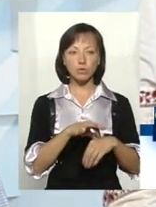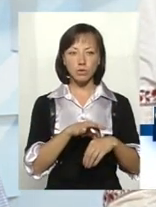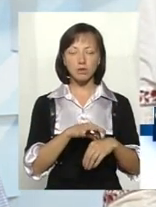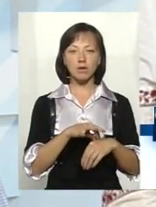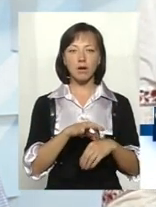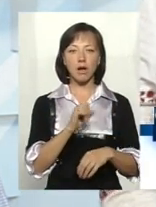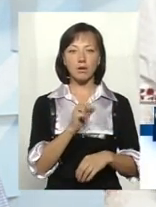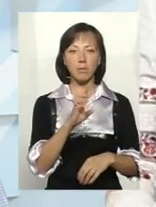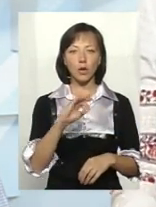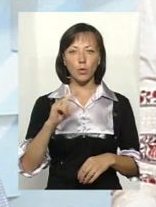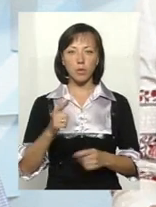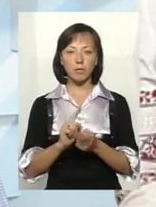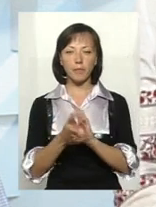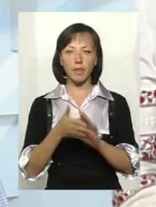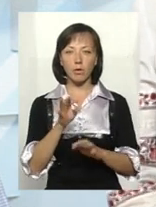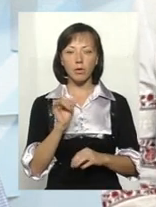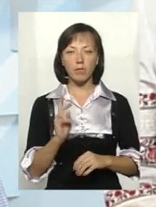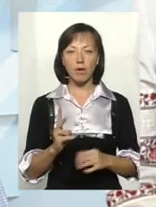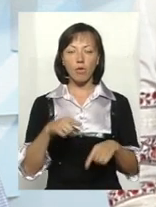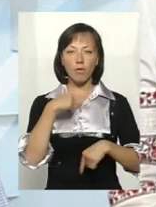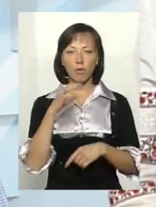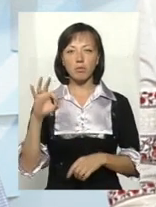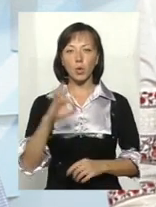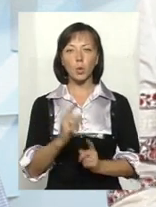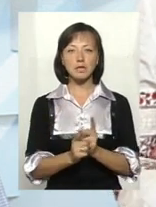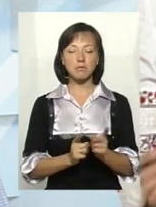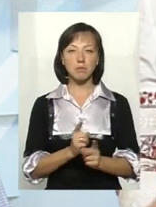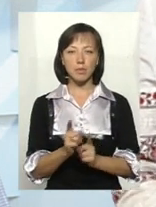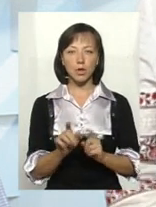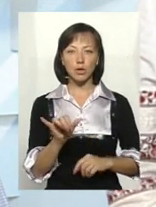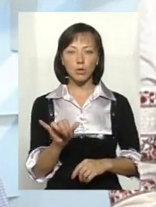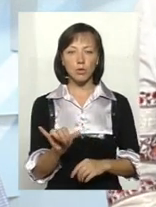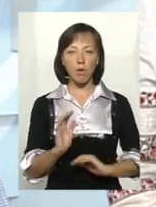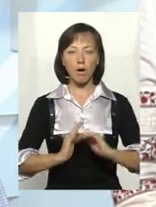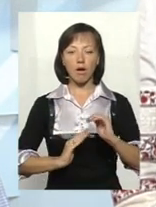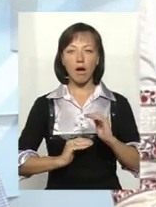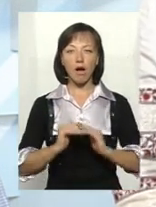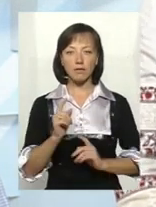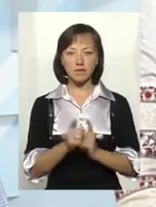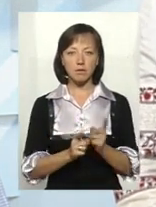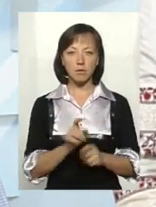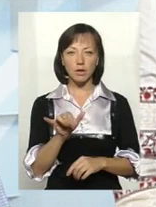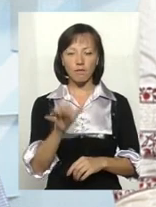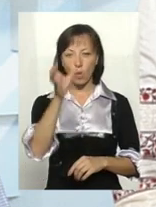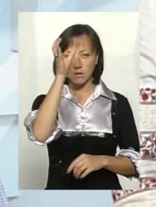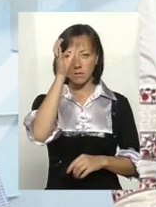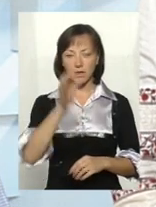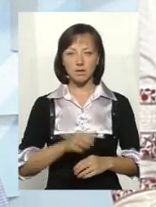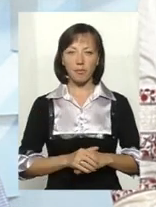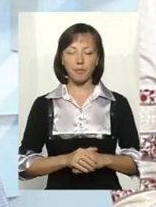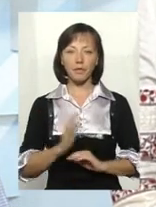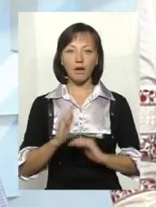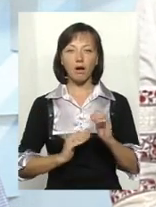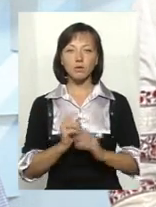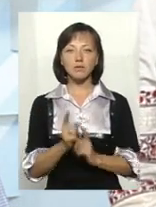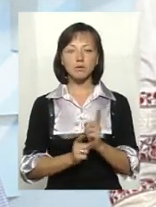мову Ольга Рибак. І нині ми говоримо про зміни в кадрові зміни в освіті. Про кадрові